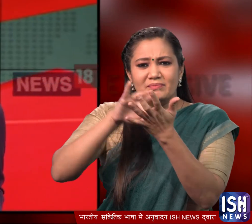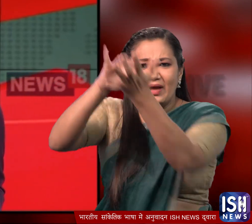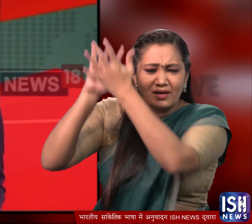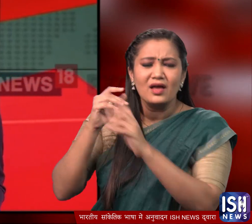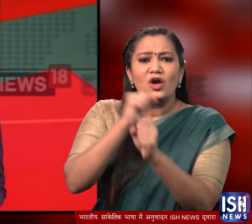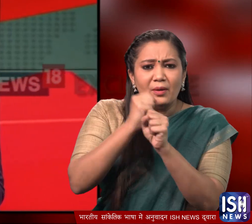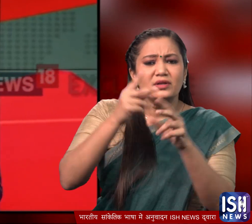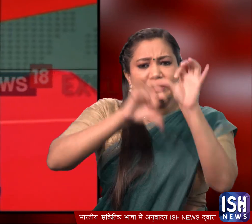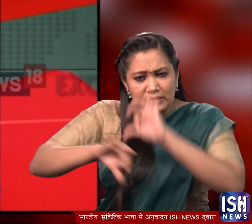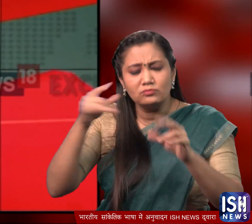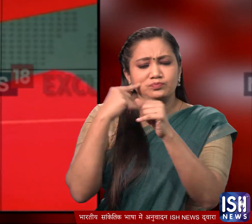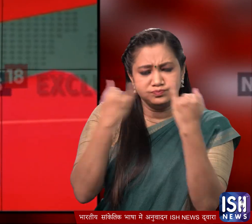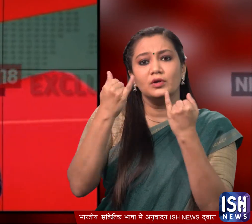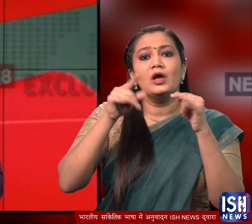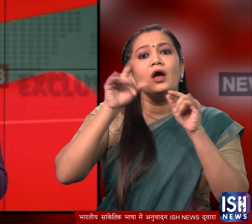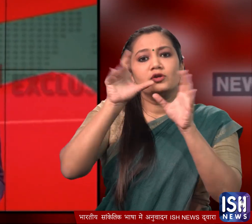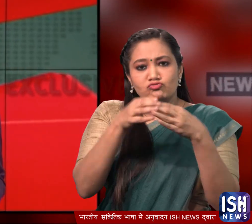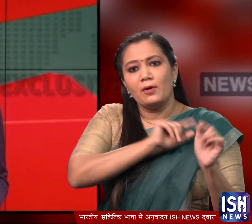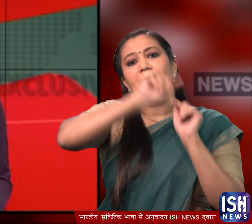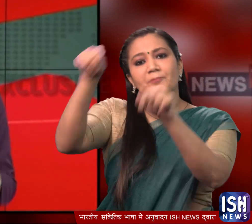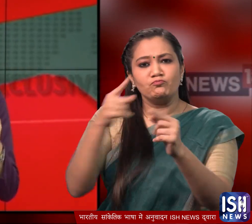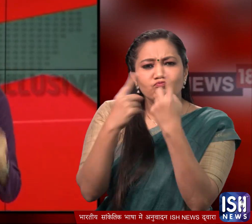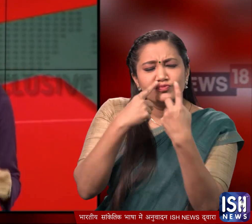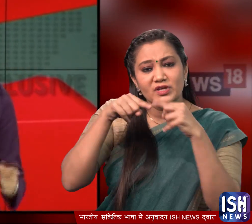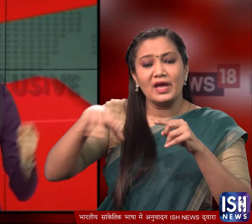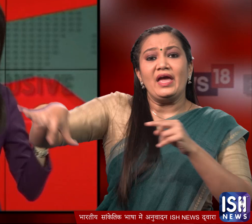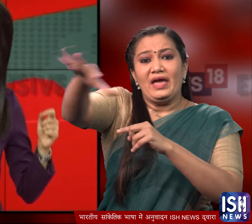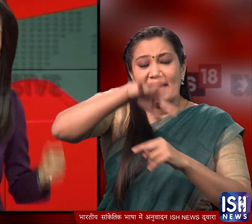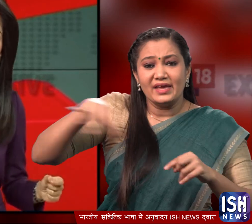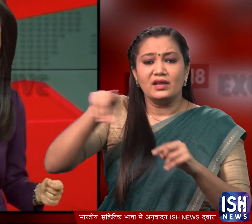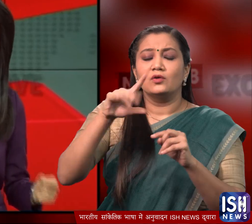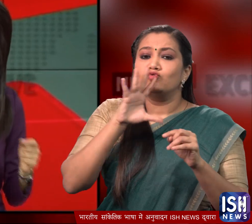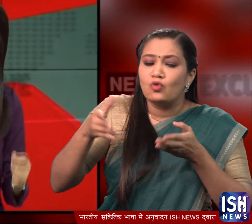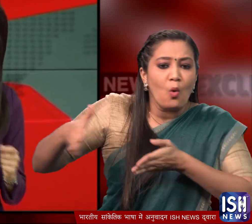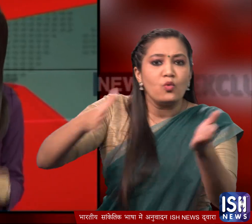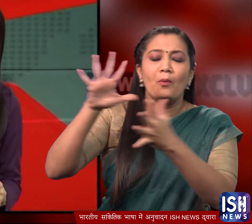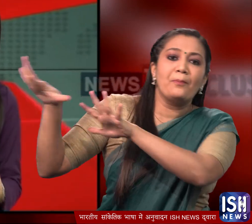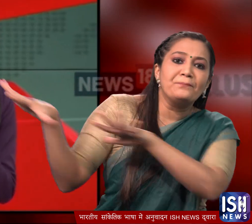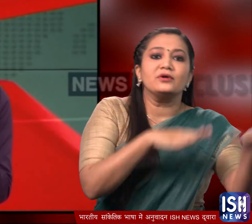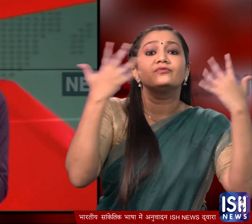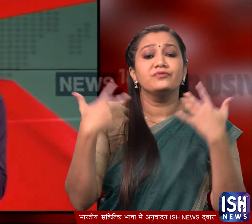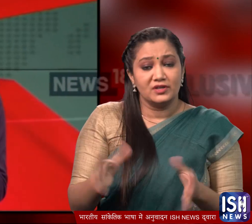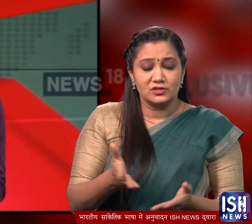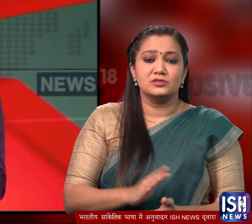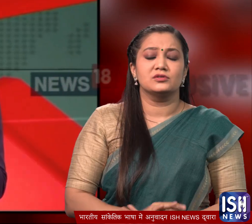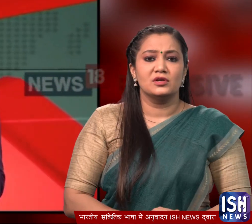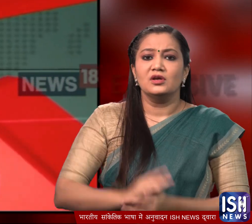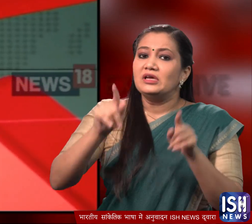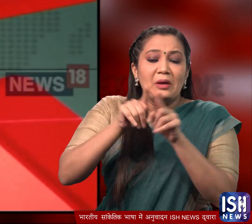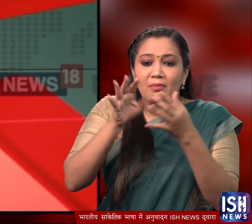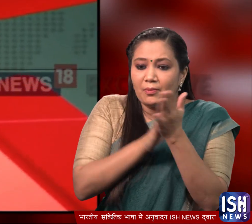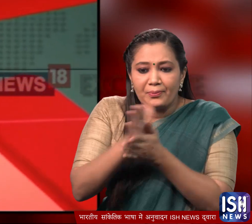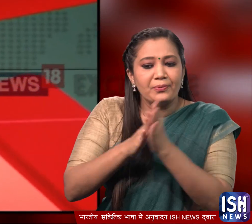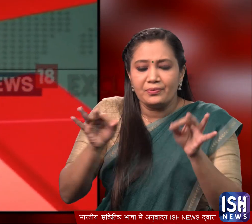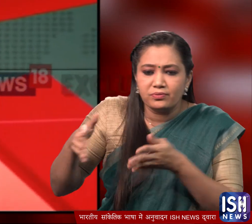की रिसर्च एजेंसियों के वैज्ञानिक भी चमोली पहुंच गए हैं, क्योंकि चमोली के उस इलाके में सड़कें भी पानी और मलबे की सुनामी